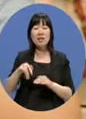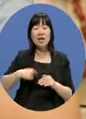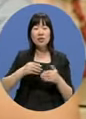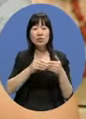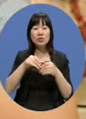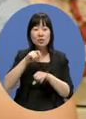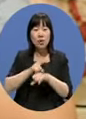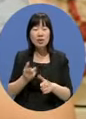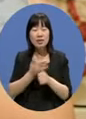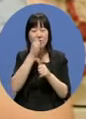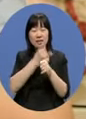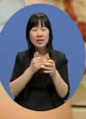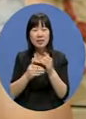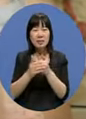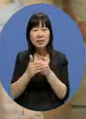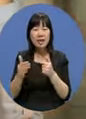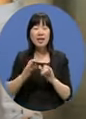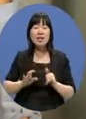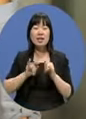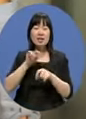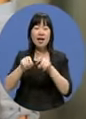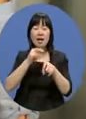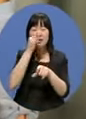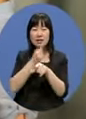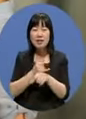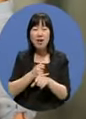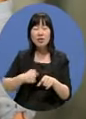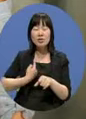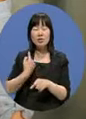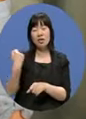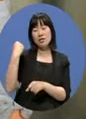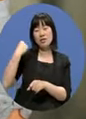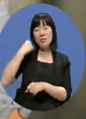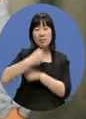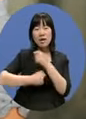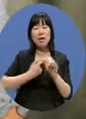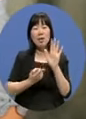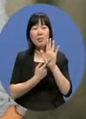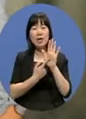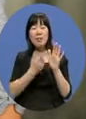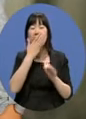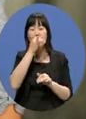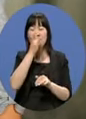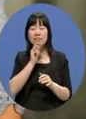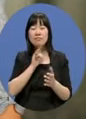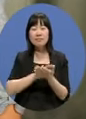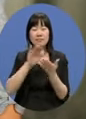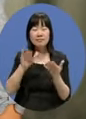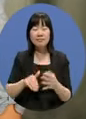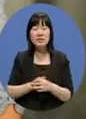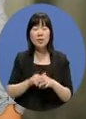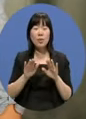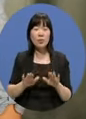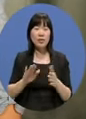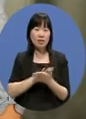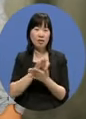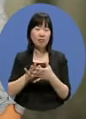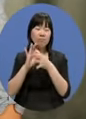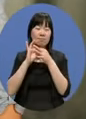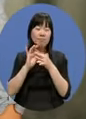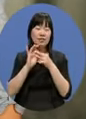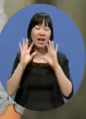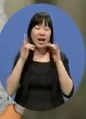주도적으로 키워야 아이가 세상에 나아가서도 스스로의을 마음껏 펼칠 수 있다고 합니다이를